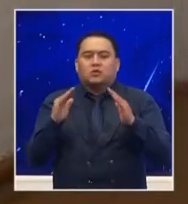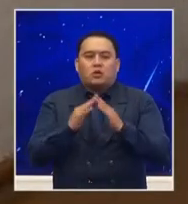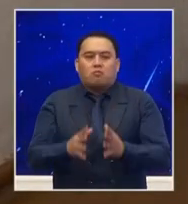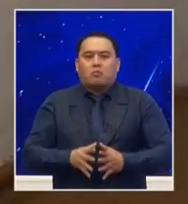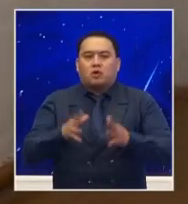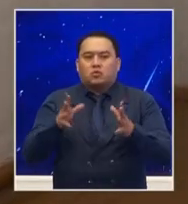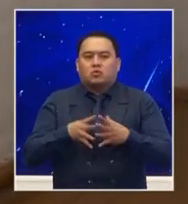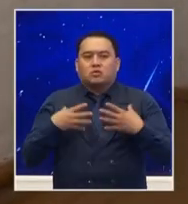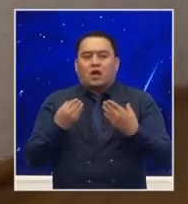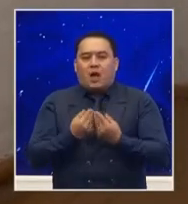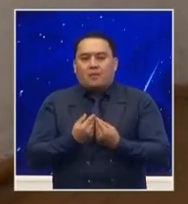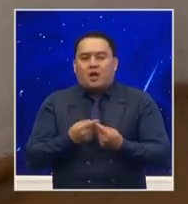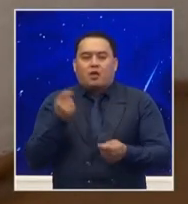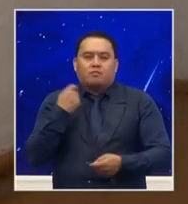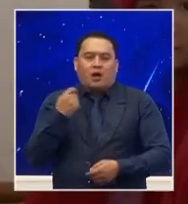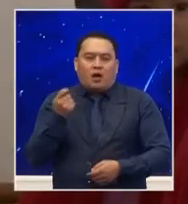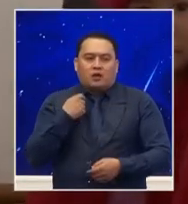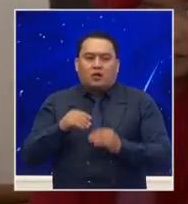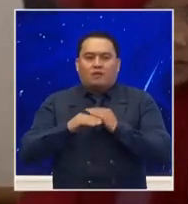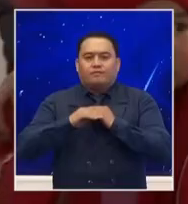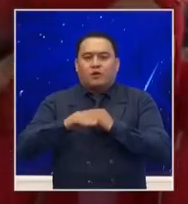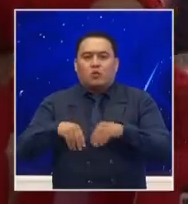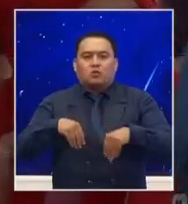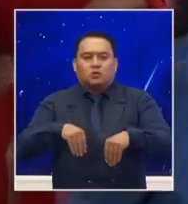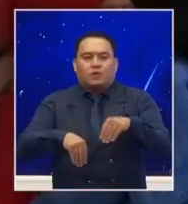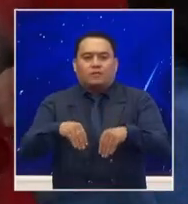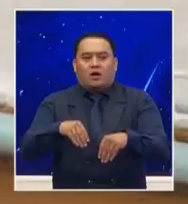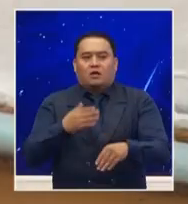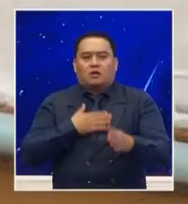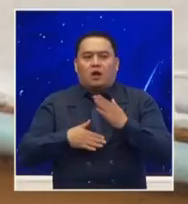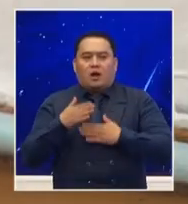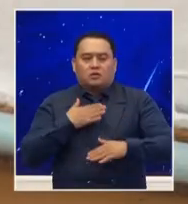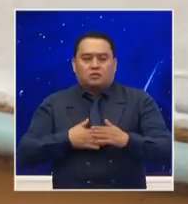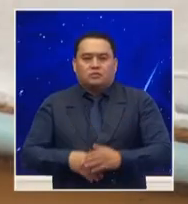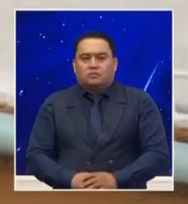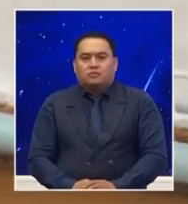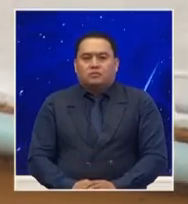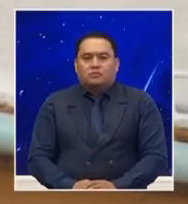семьи. Летняя кухня, баня и огород. Многодетная мама с трепетом восприняла радостную весть.